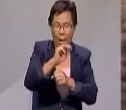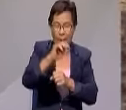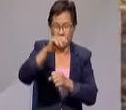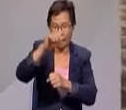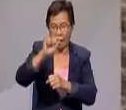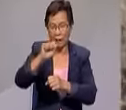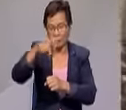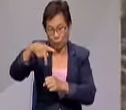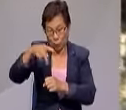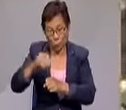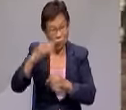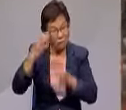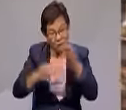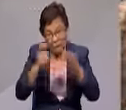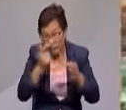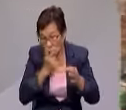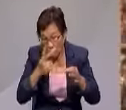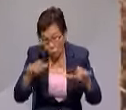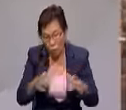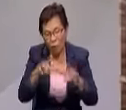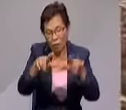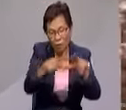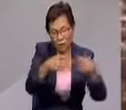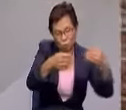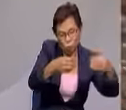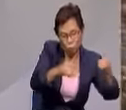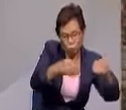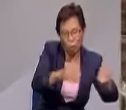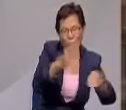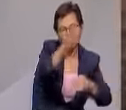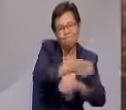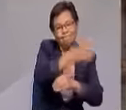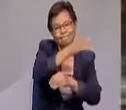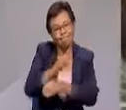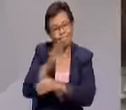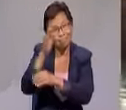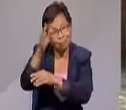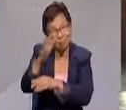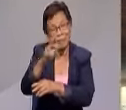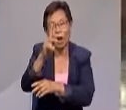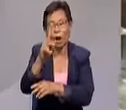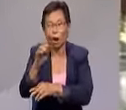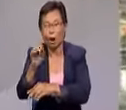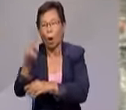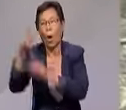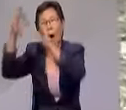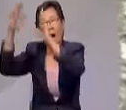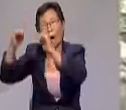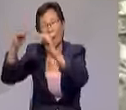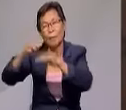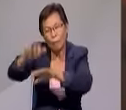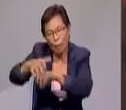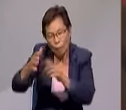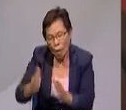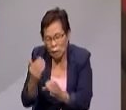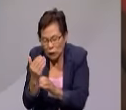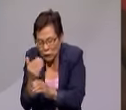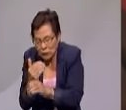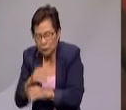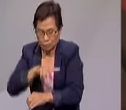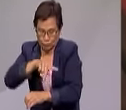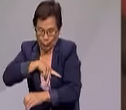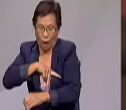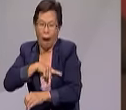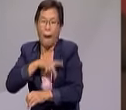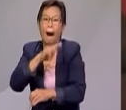MSPO. Jika gagal berbuat demikian, lesen jualan akan dibatalkan. Teresa berharap pekebun kecil persendirian sekitar